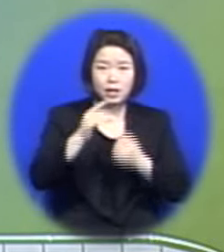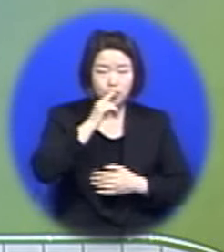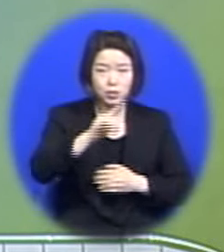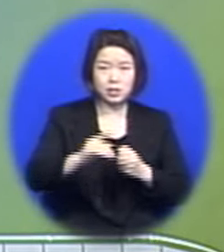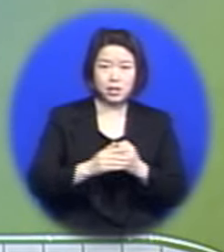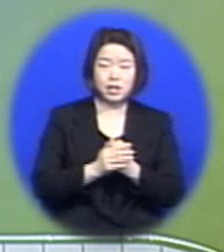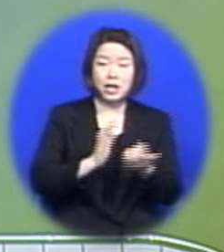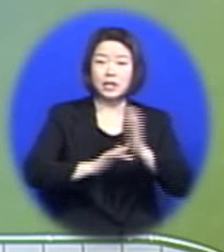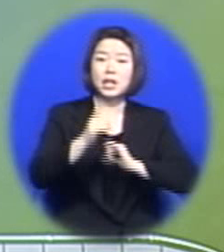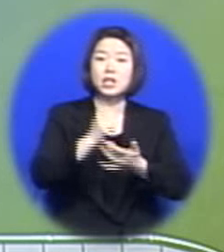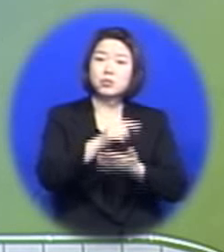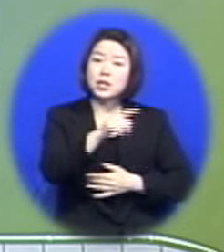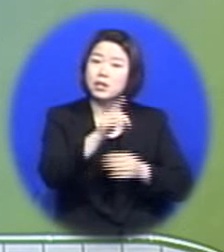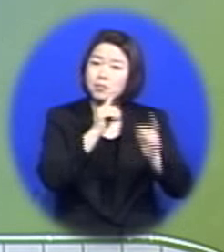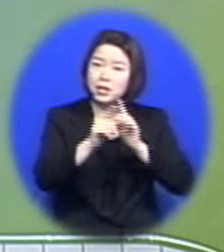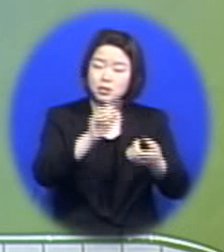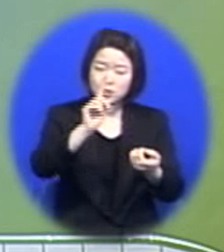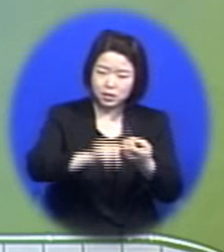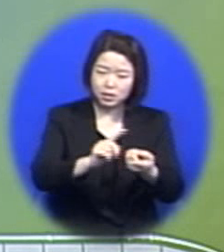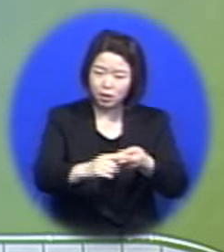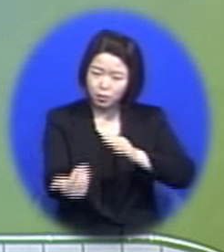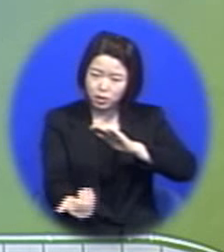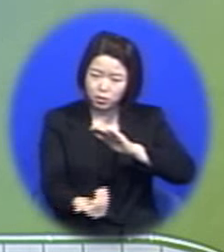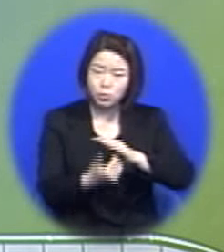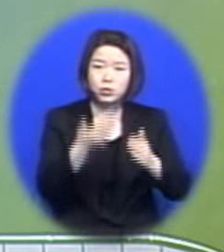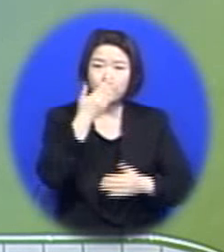그대로 이루어진 거예요.